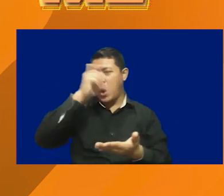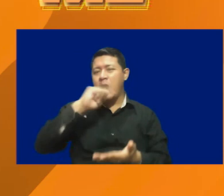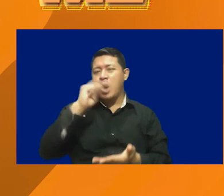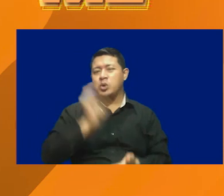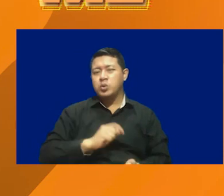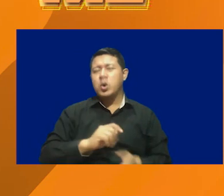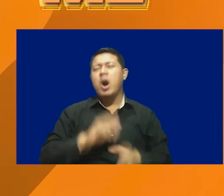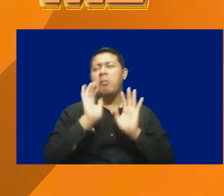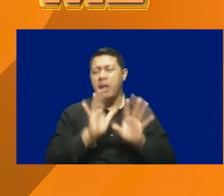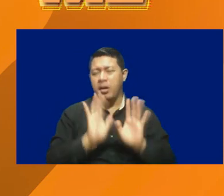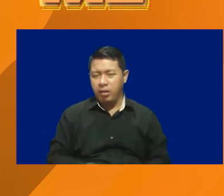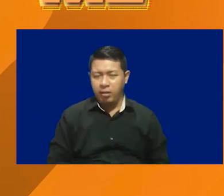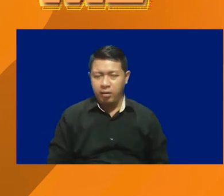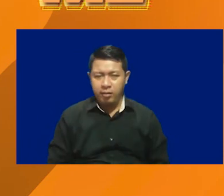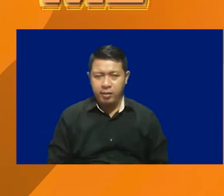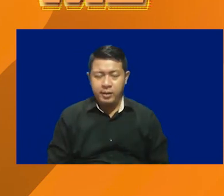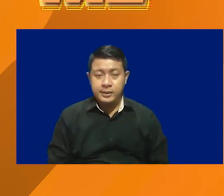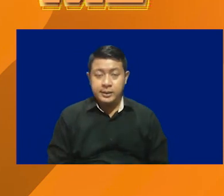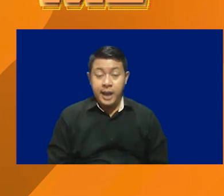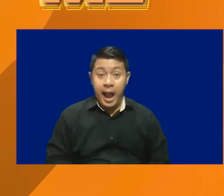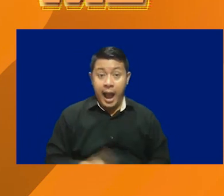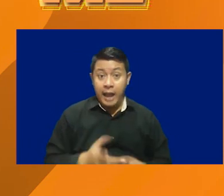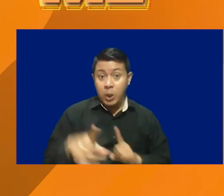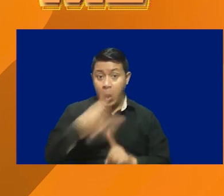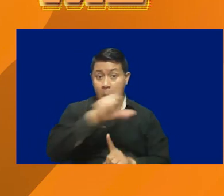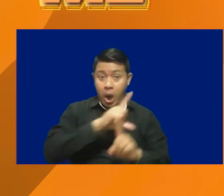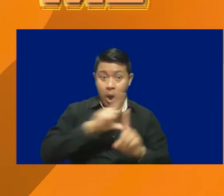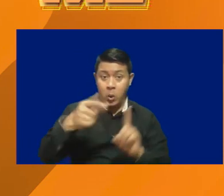tidak diokekan oleh orang tuanya.